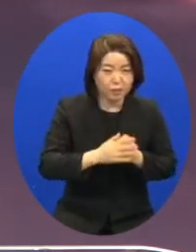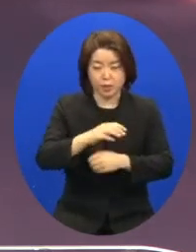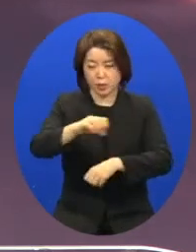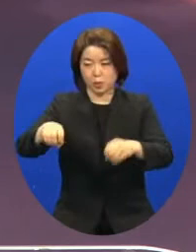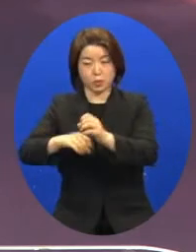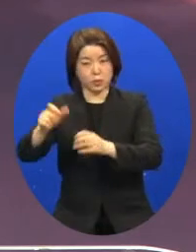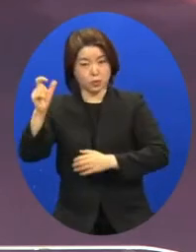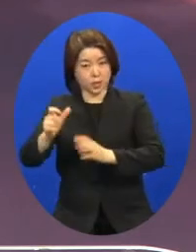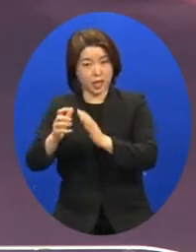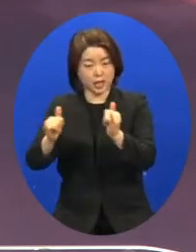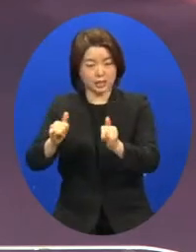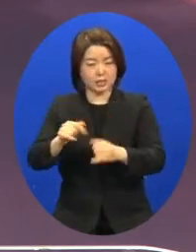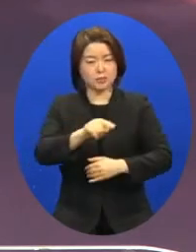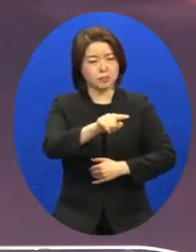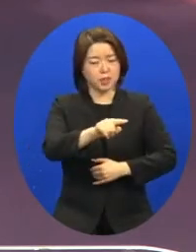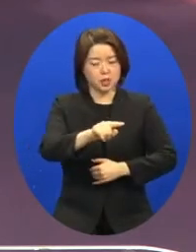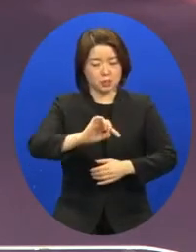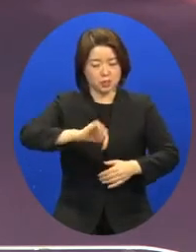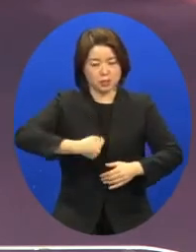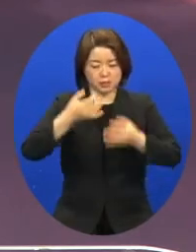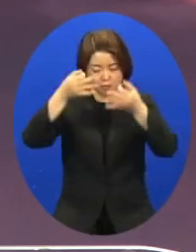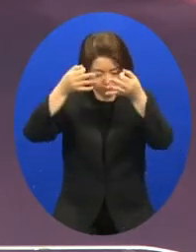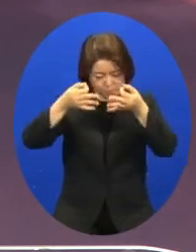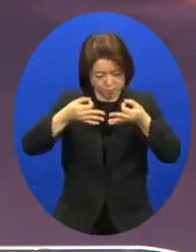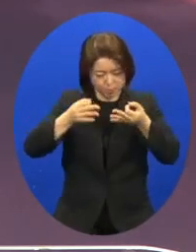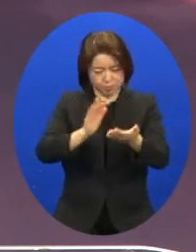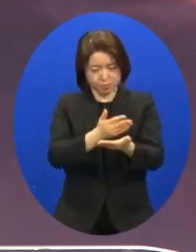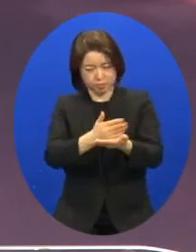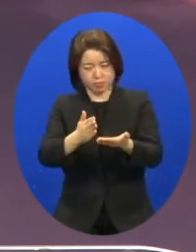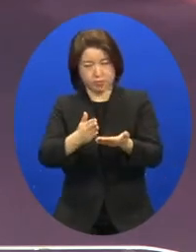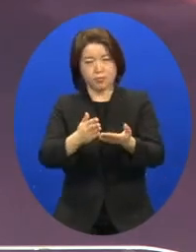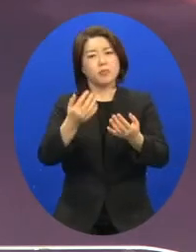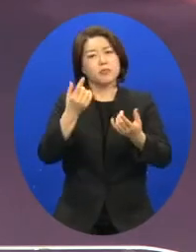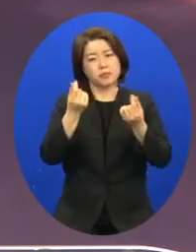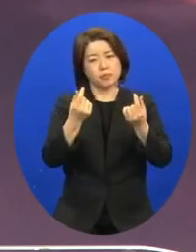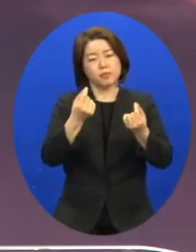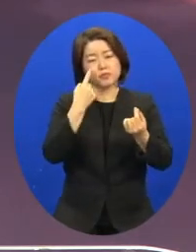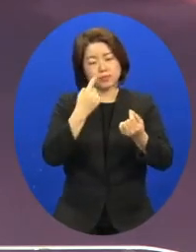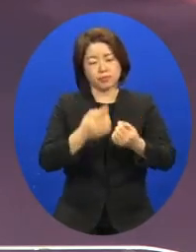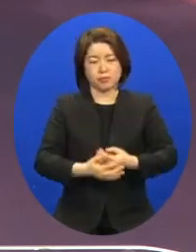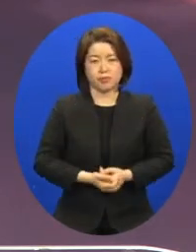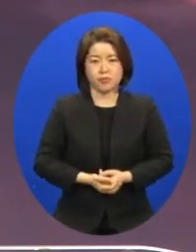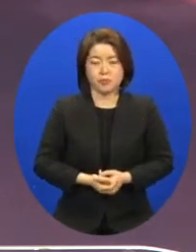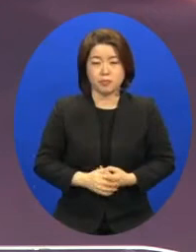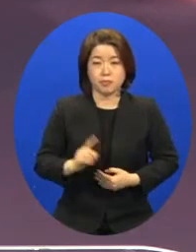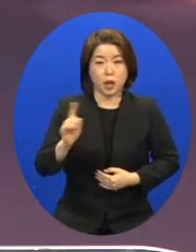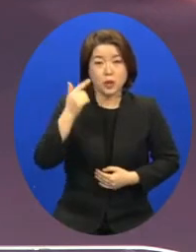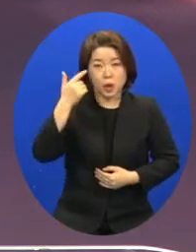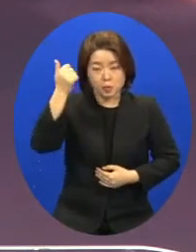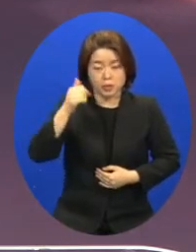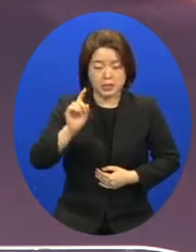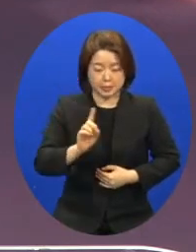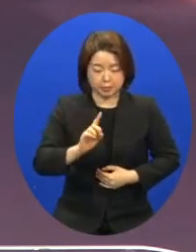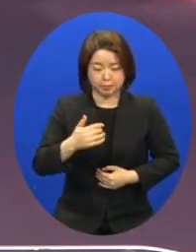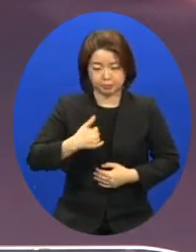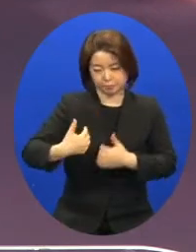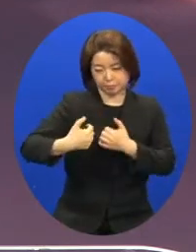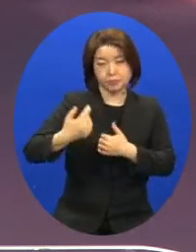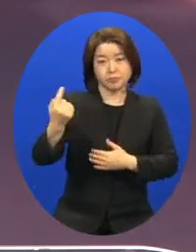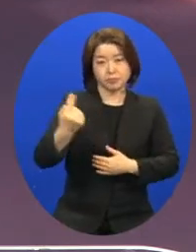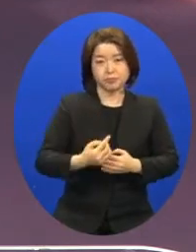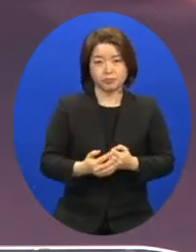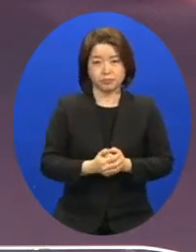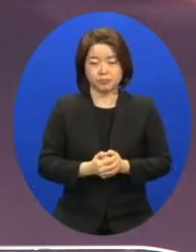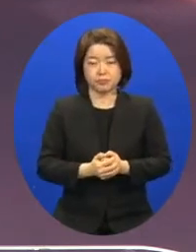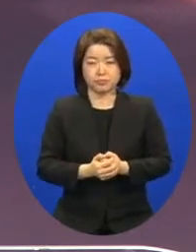강한지를 여러분이 스스로 잘 분별해야 합니다. 어느 목사님이 저에게 상담을 오셨습니다. 참